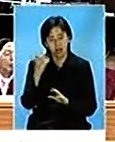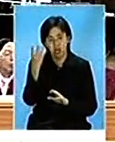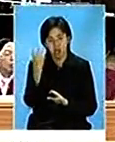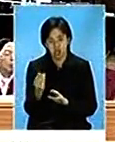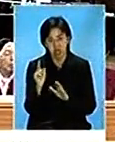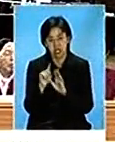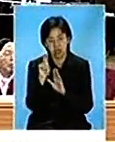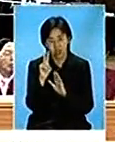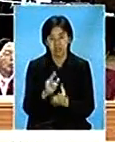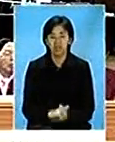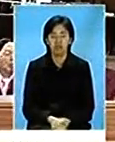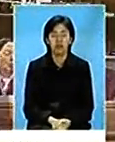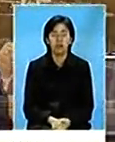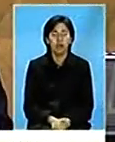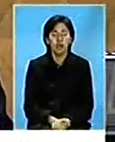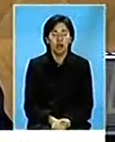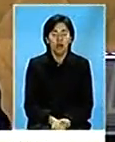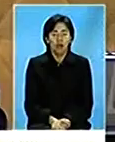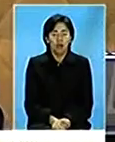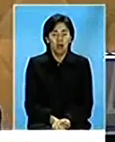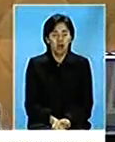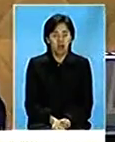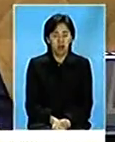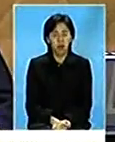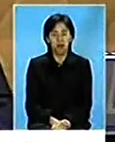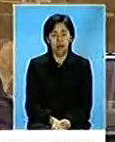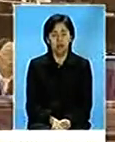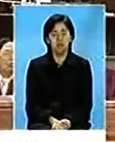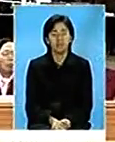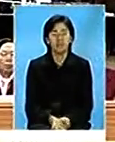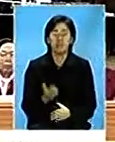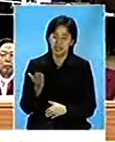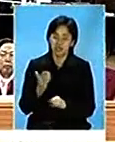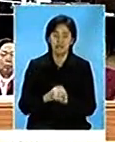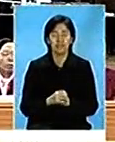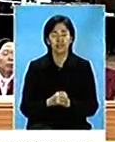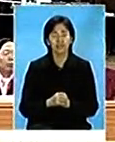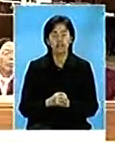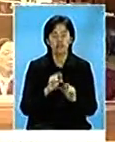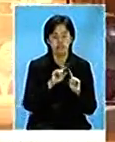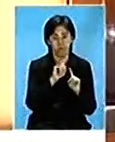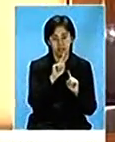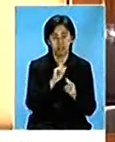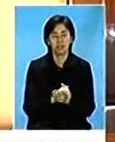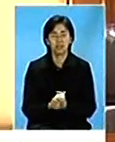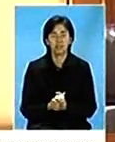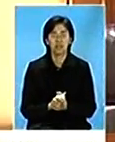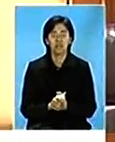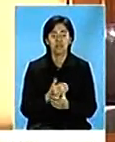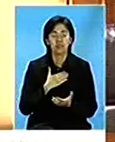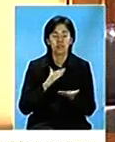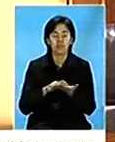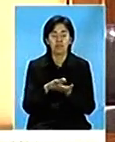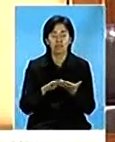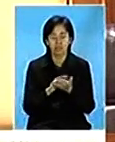ลา2นาทีเสร็จเชิญท่านรัฐมนตรีปรับสอบครับ ครับกราบเรียนท่านประธานฮะคำถามแรกเรื่องต้องขอประทานโทษนะฮะที่ท่